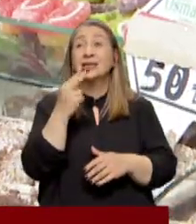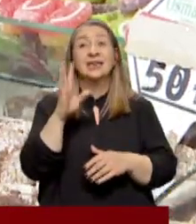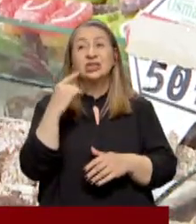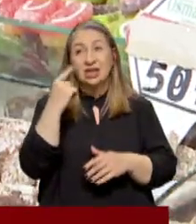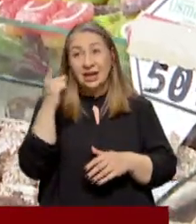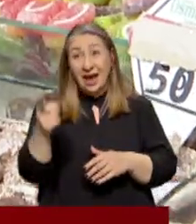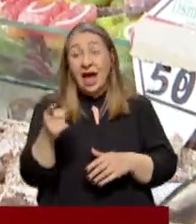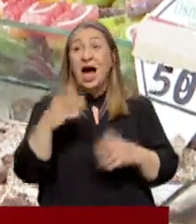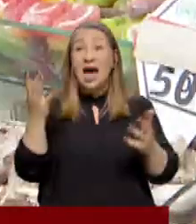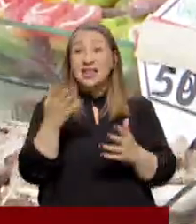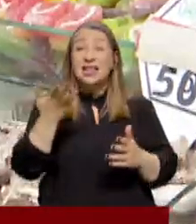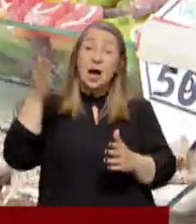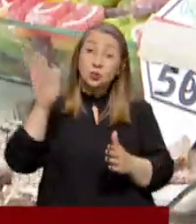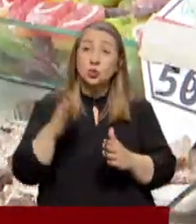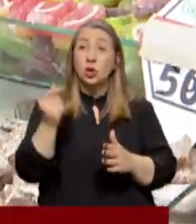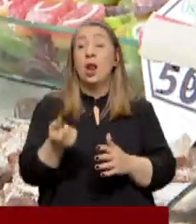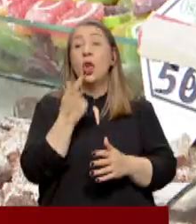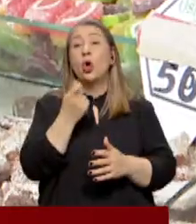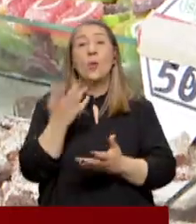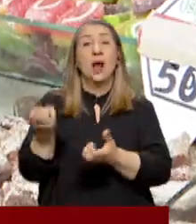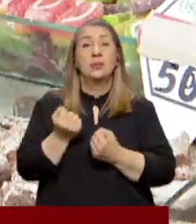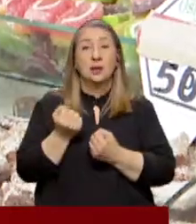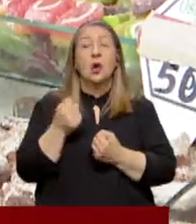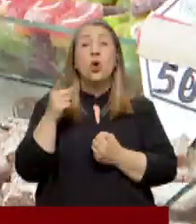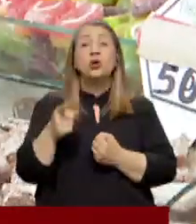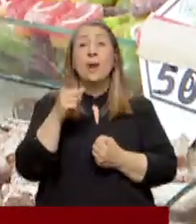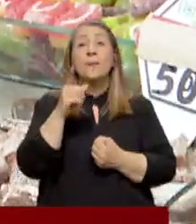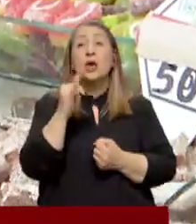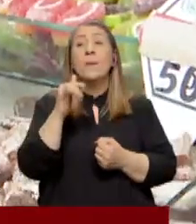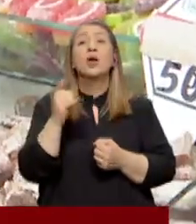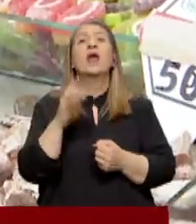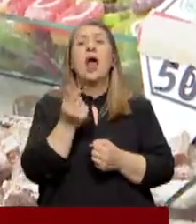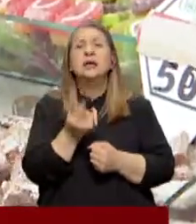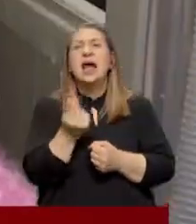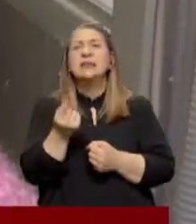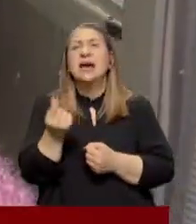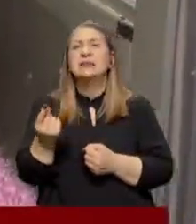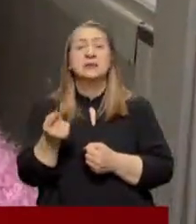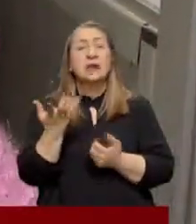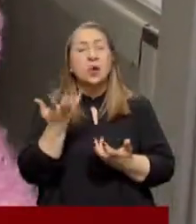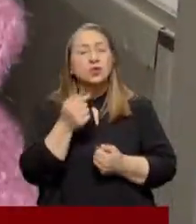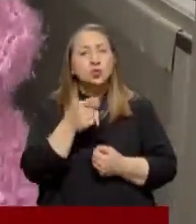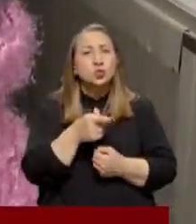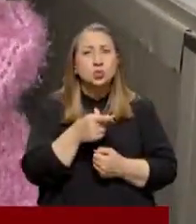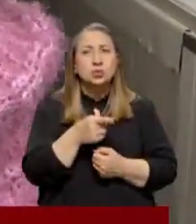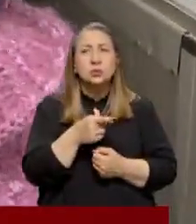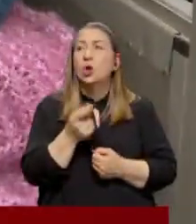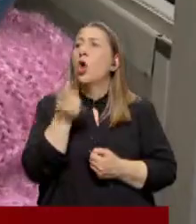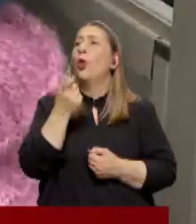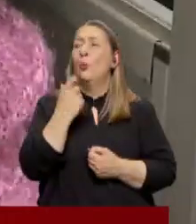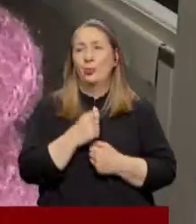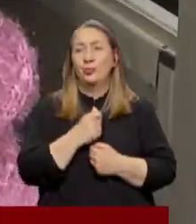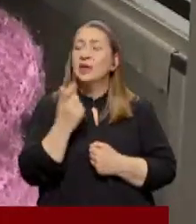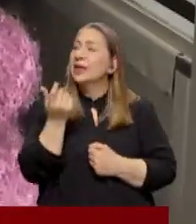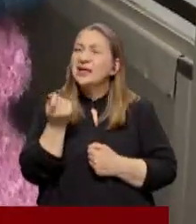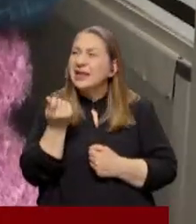yerini şeker, hatta daha ucuz olan lokum aldı. O da kilo kilo değil, azar azar. Ne alıyorsunuz efendim? Lokum.